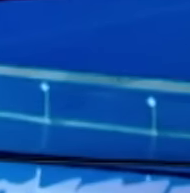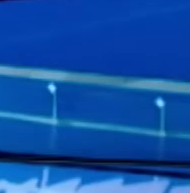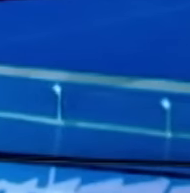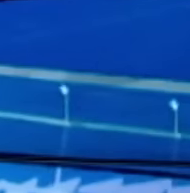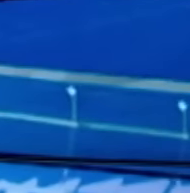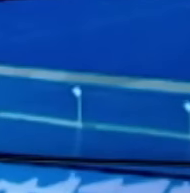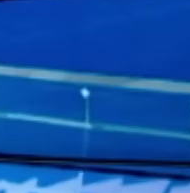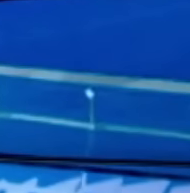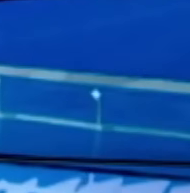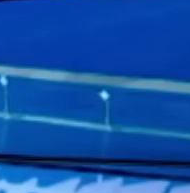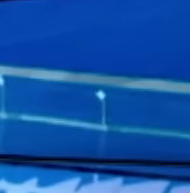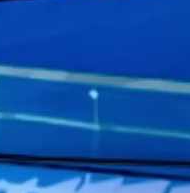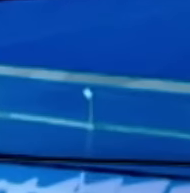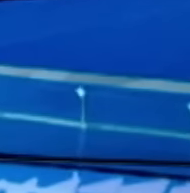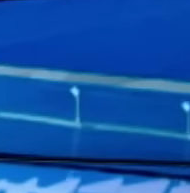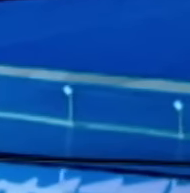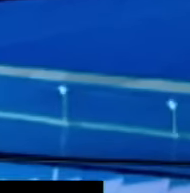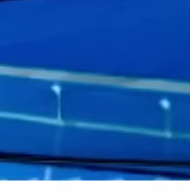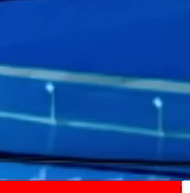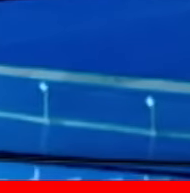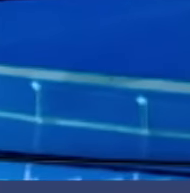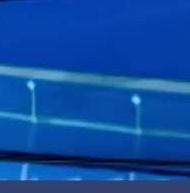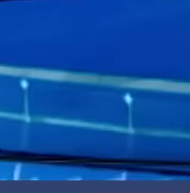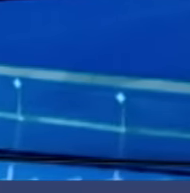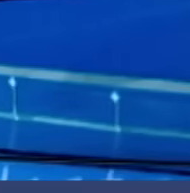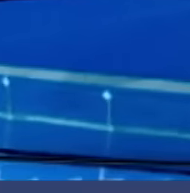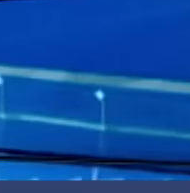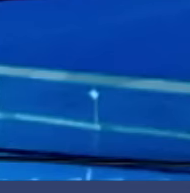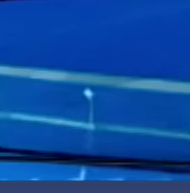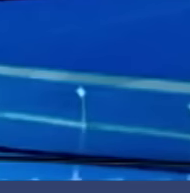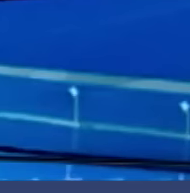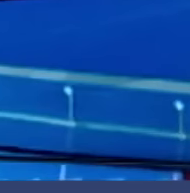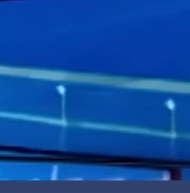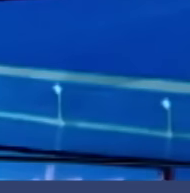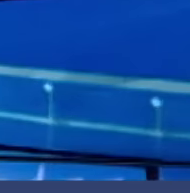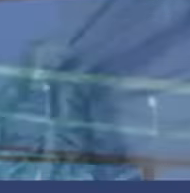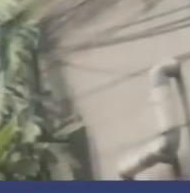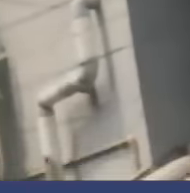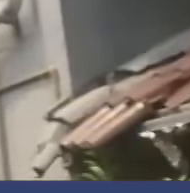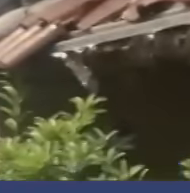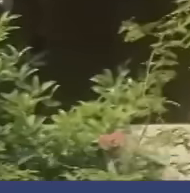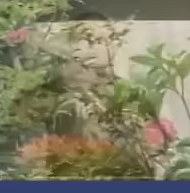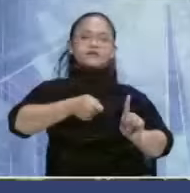mencongkel jendela dan mengancam korban menggunakan pisau dapur.